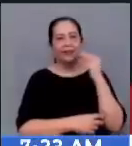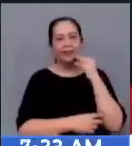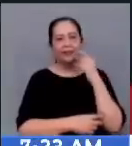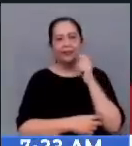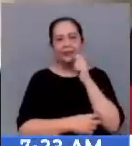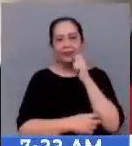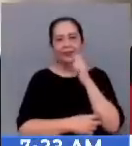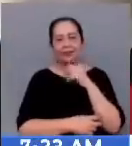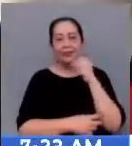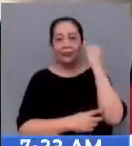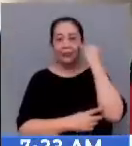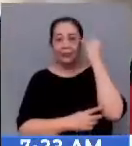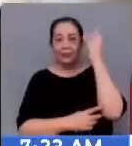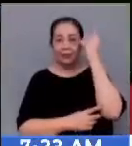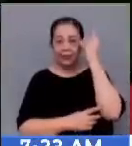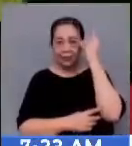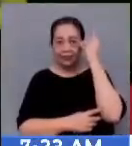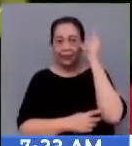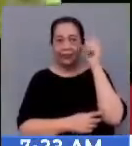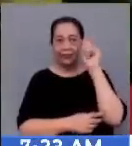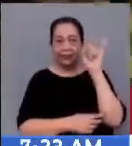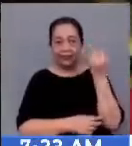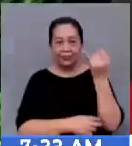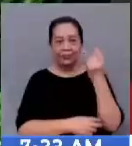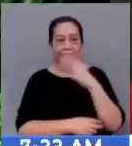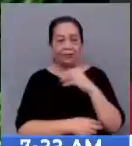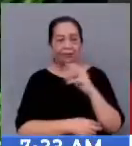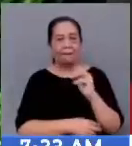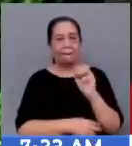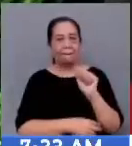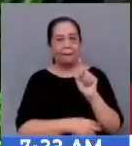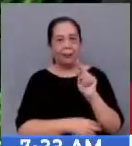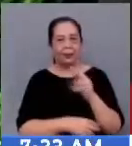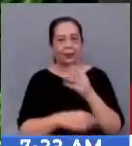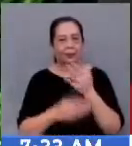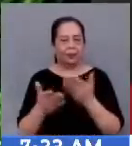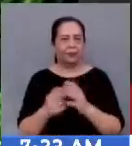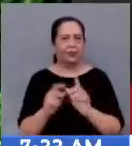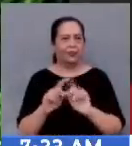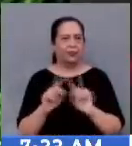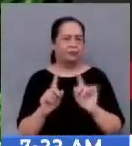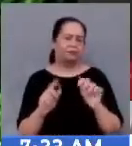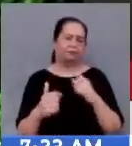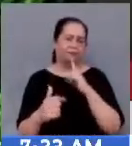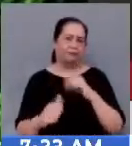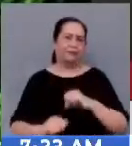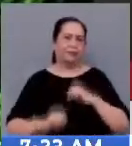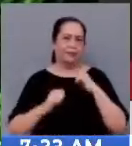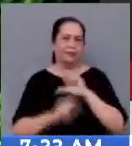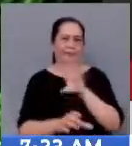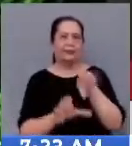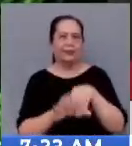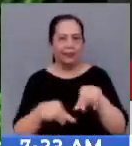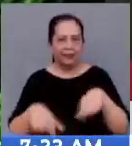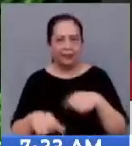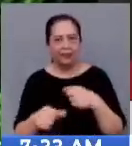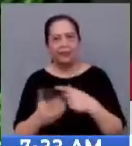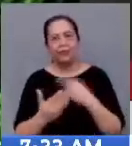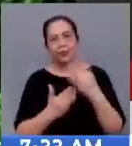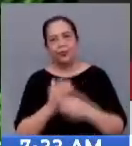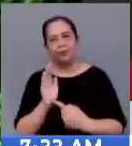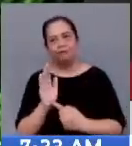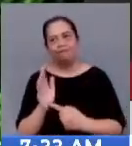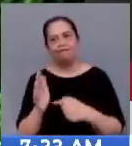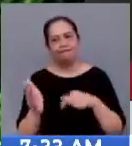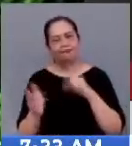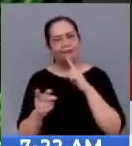De Leon, DJ Durano at Malu De Guzman. Sobrang proud ako na nasama ako sa show na to dahil isa na rin tong show na to